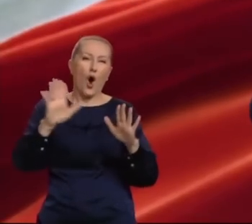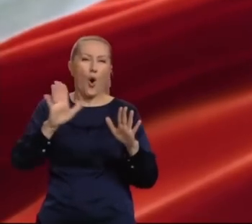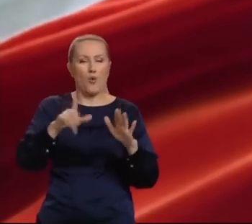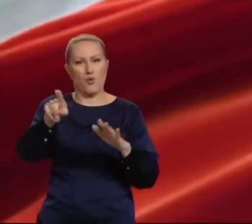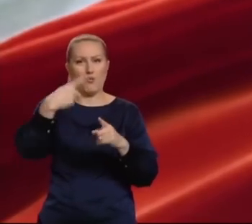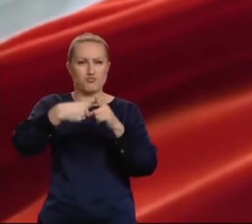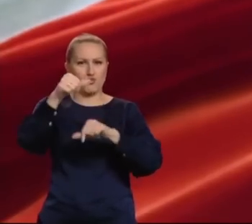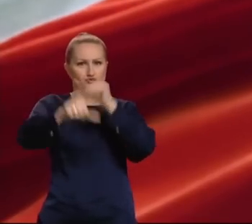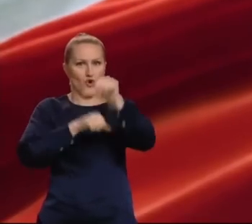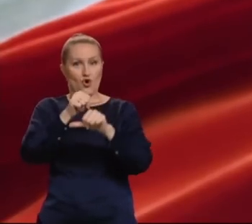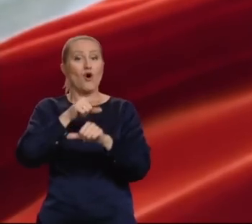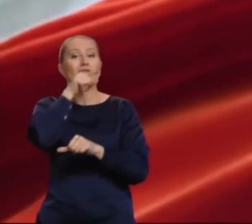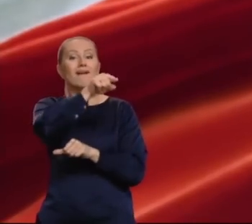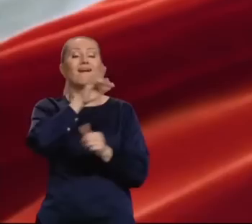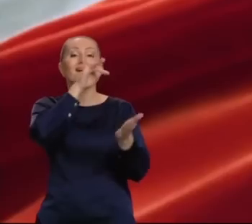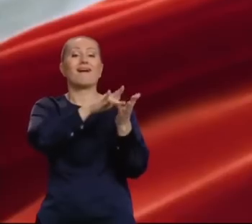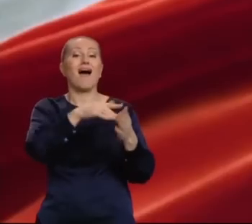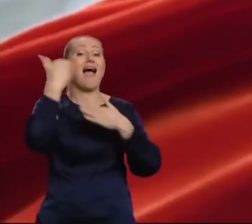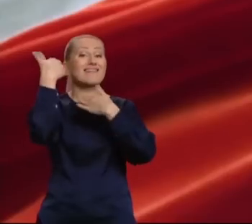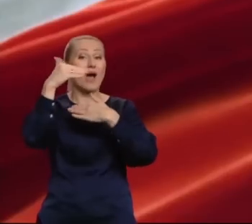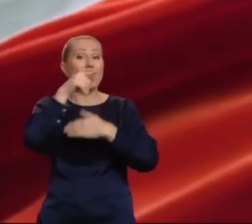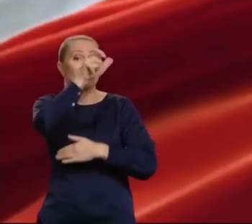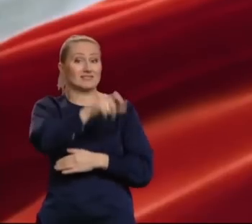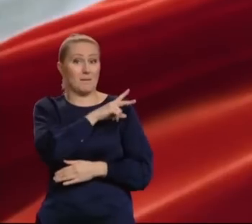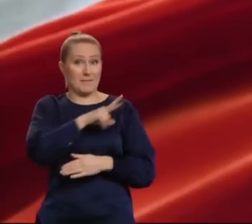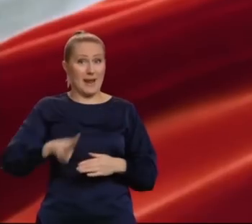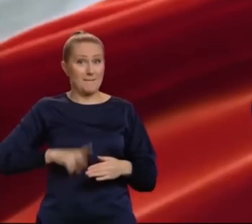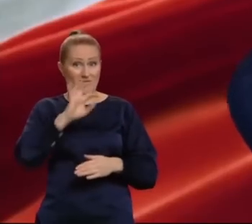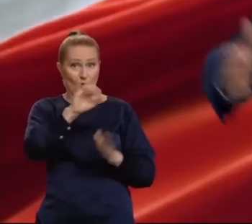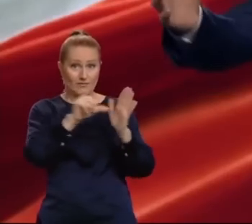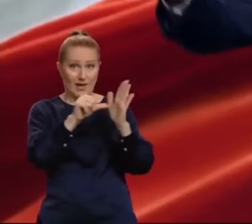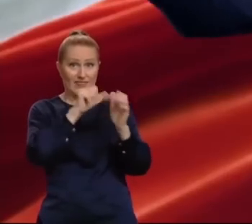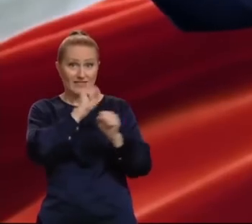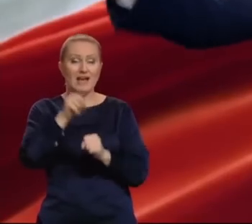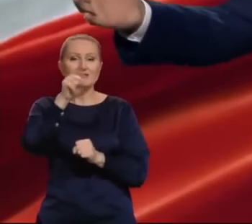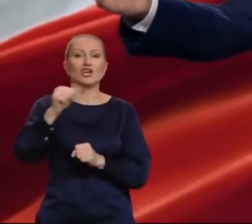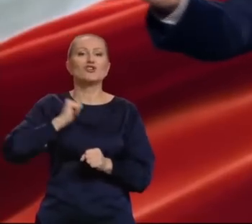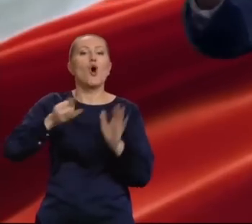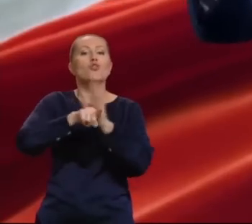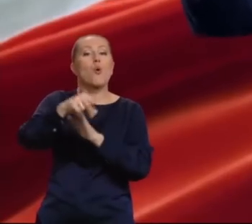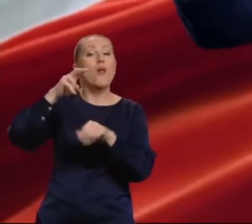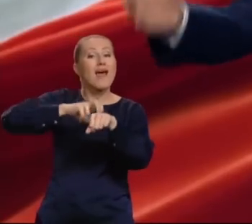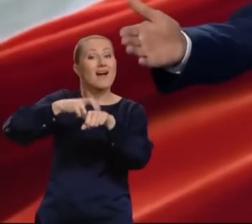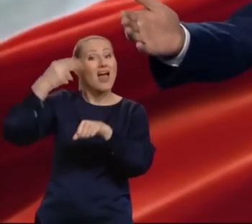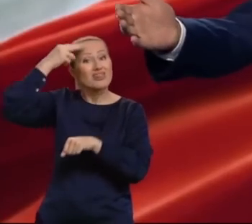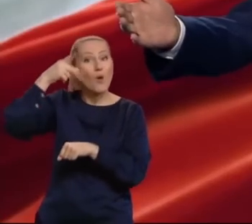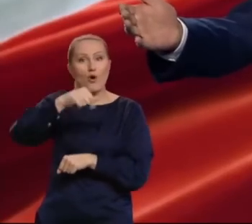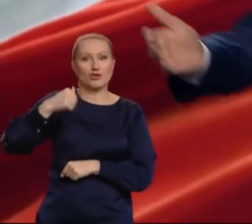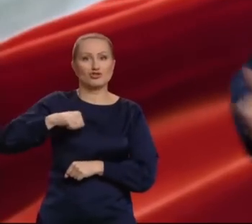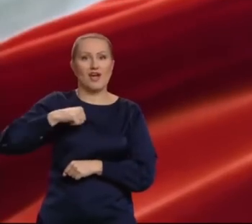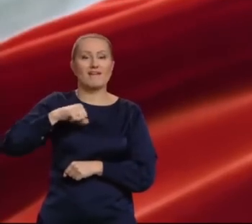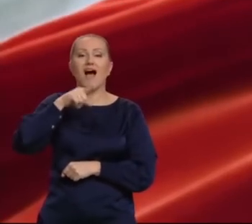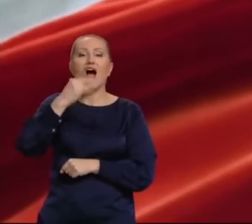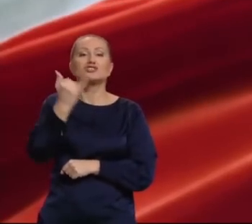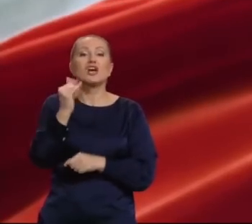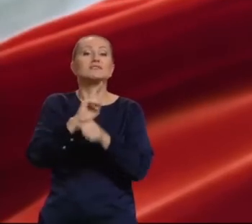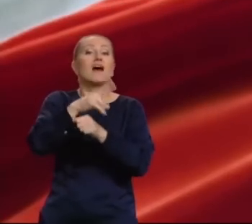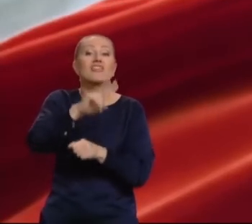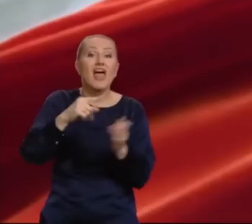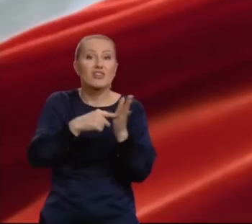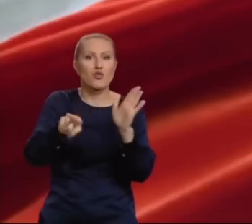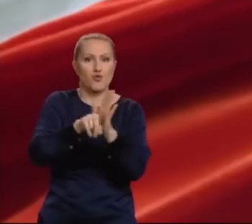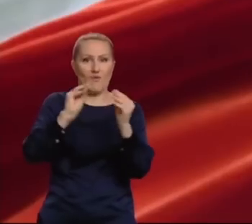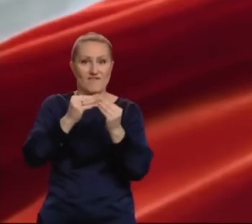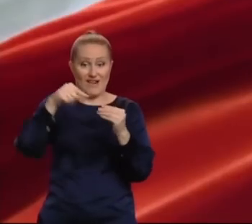skąd kandyduje pan premier, później pewnie to będzie pytanie, spokojnie. Wiąże się z czekaniem do Wigilii, tylko że przyszłego roku. Trzecia droga oferuje